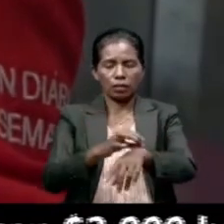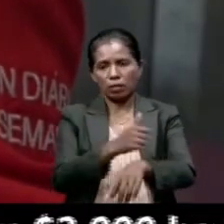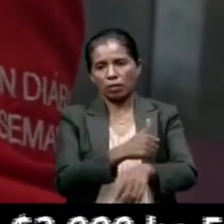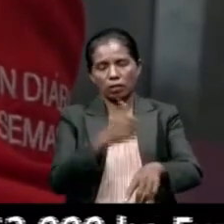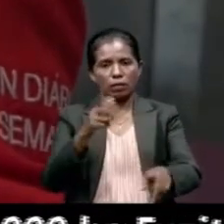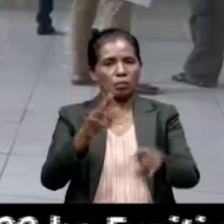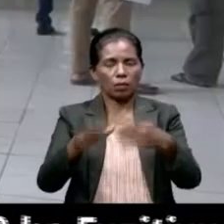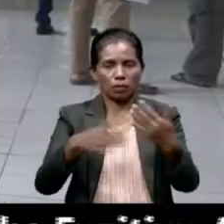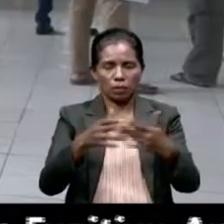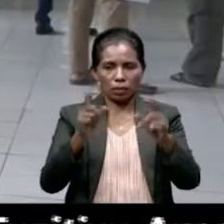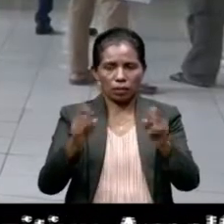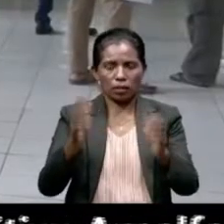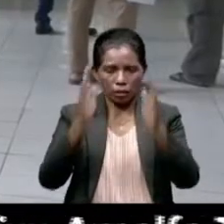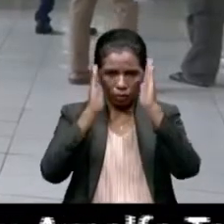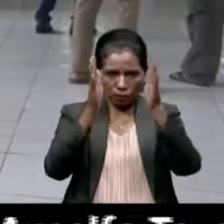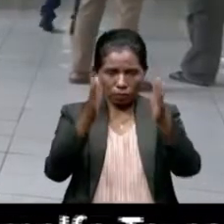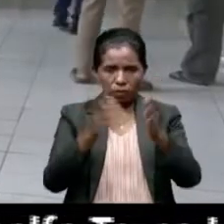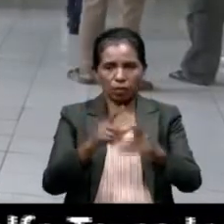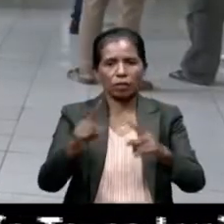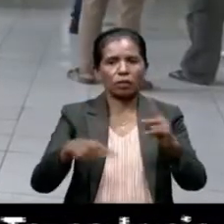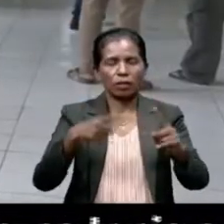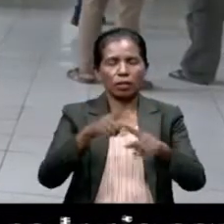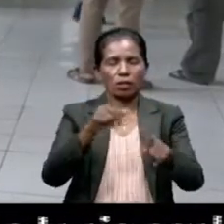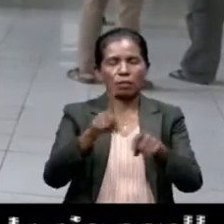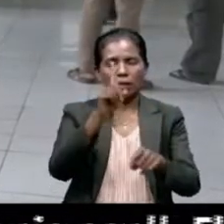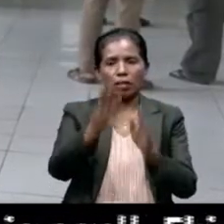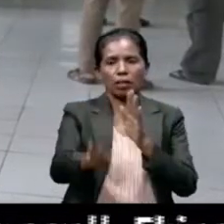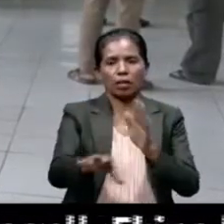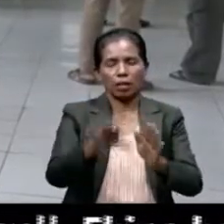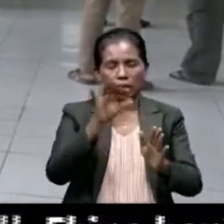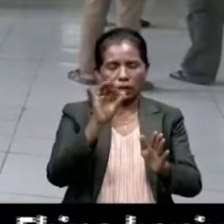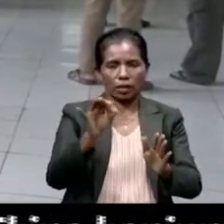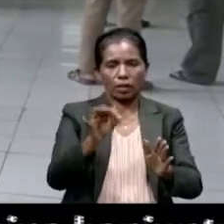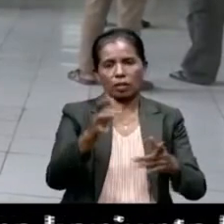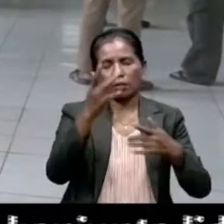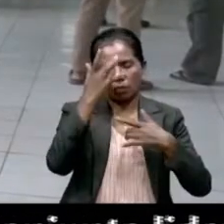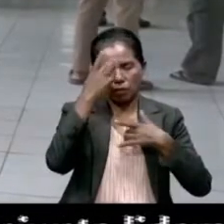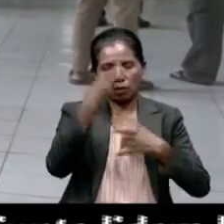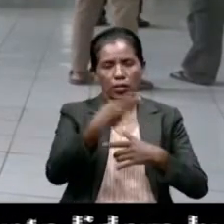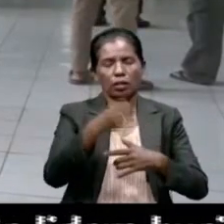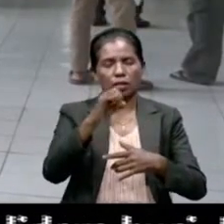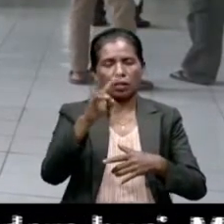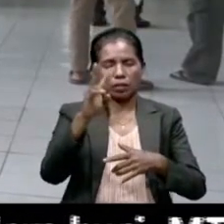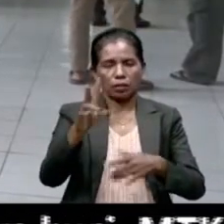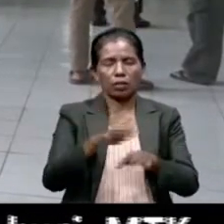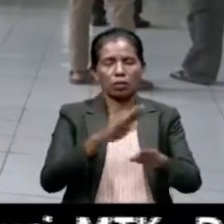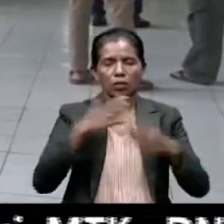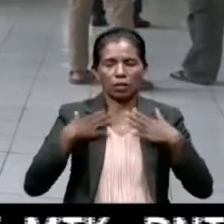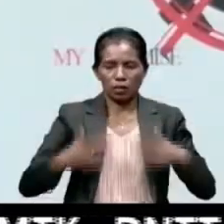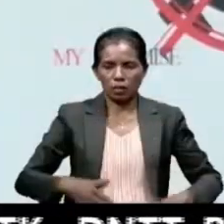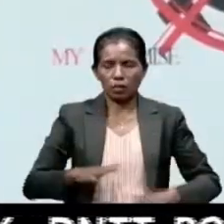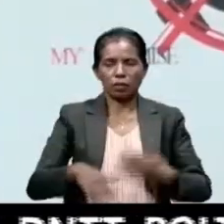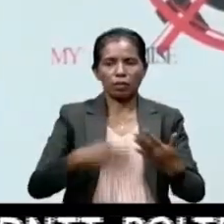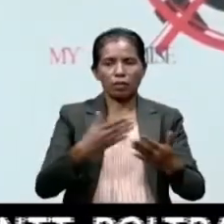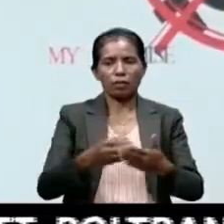be ema hotu tingkitau atensaun. Bain hira ema ide hetan diagnostik ukata kagai ve ne afetania isi lolon bele ha